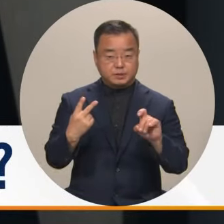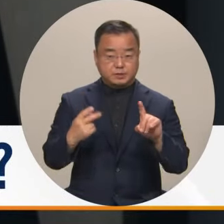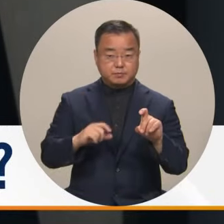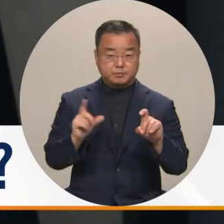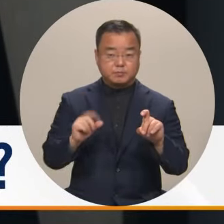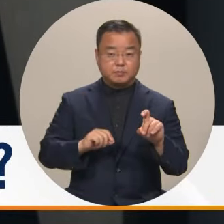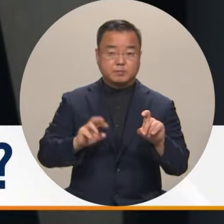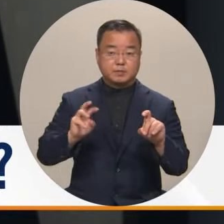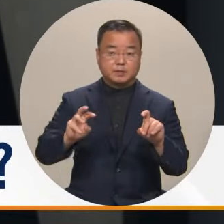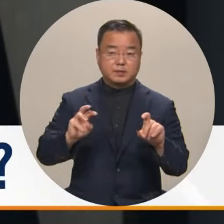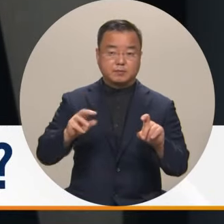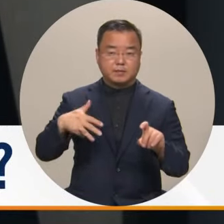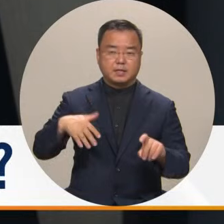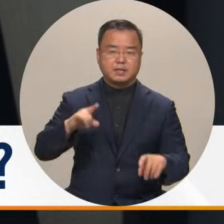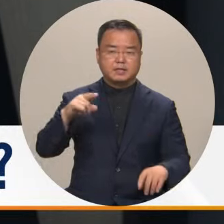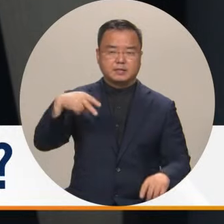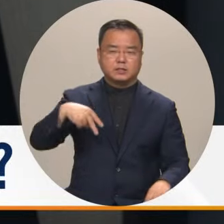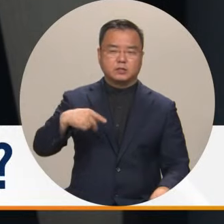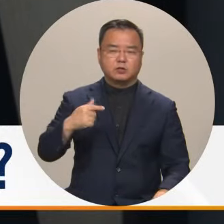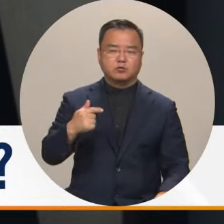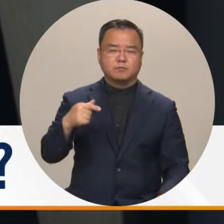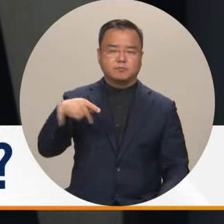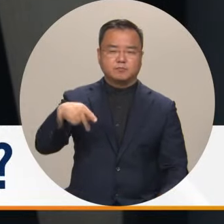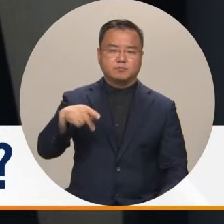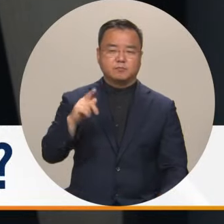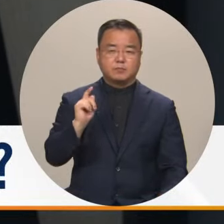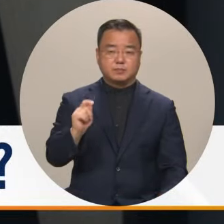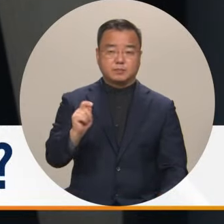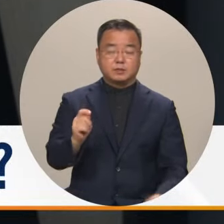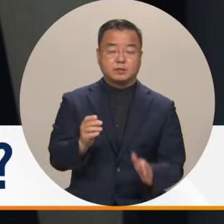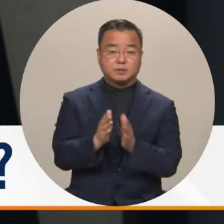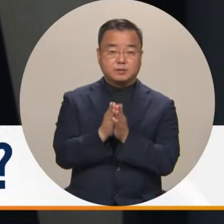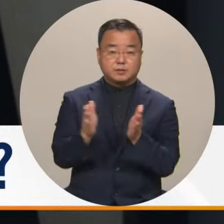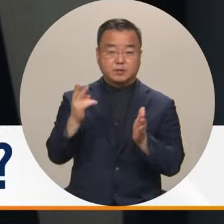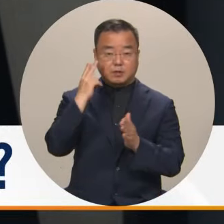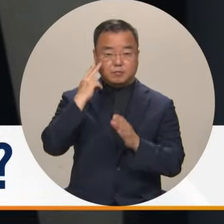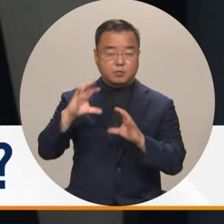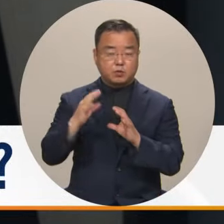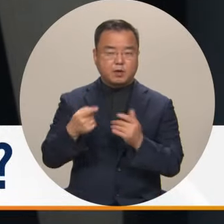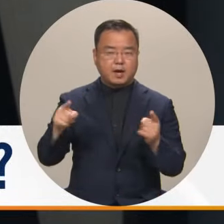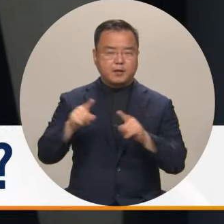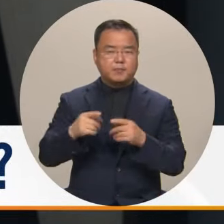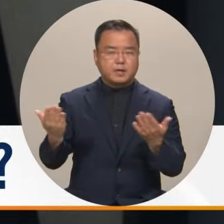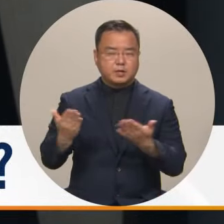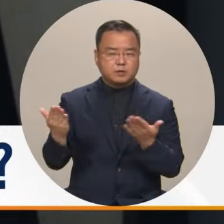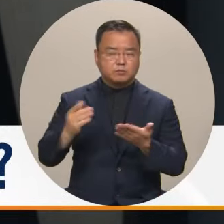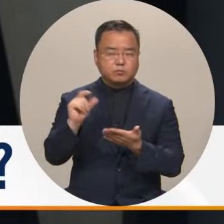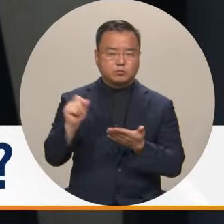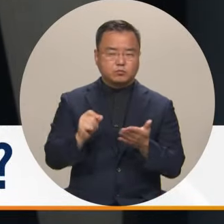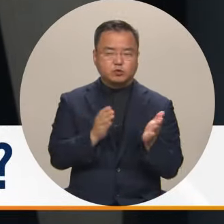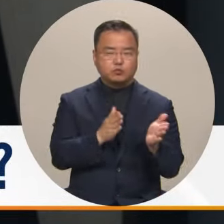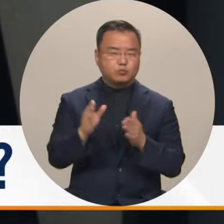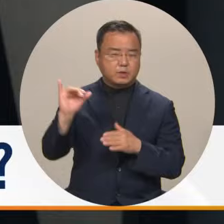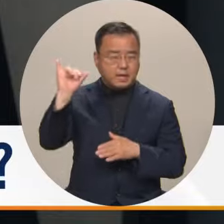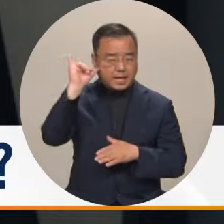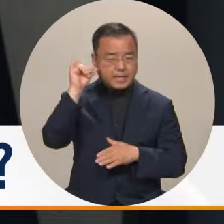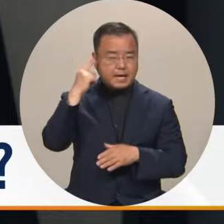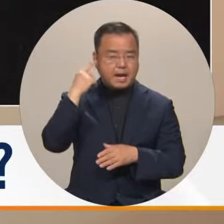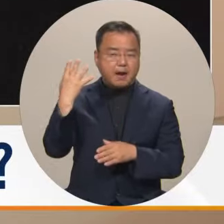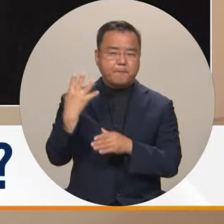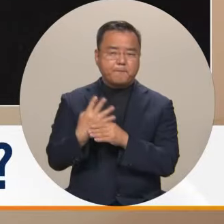30날 최지 피티가 등장하면서 이제 미국에서 같이 공동 작업을 하던 어 그 AI 박사로부터